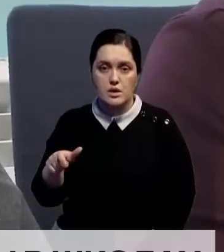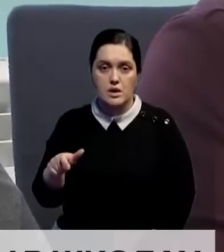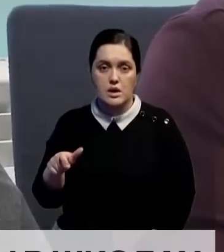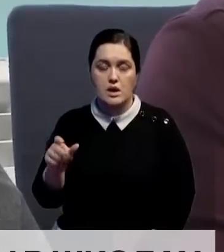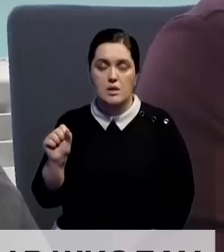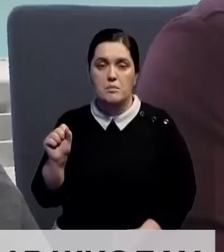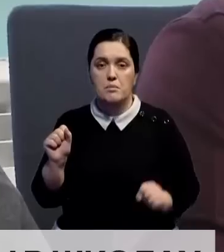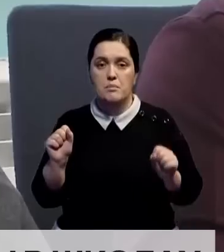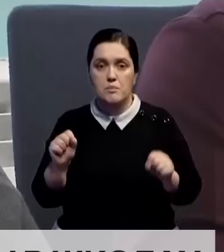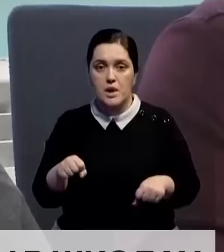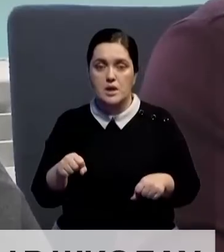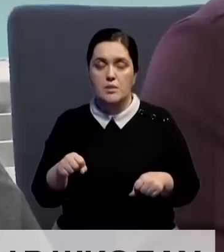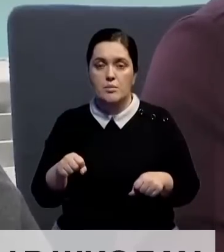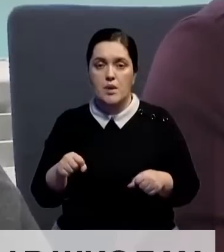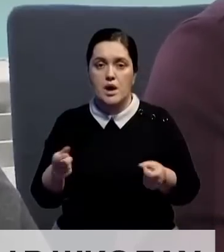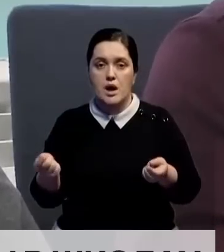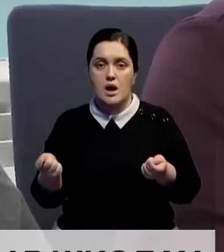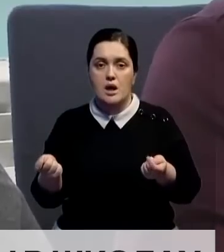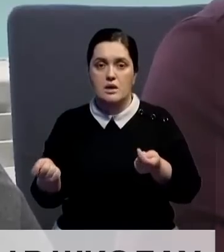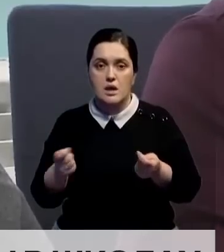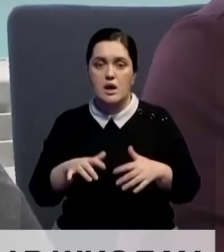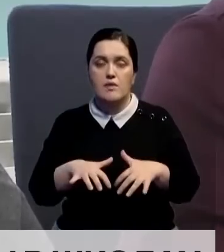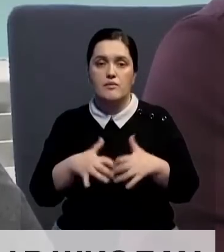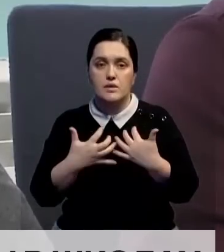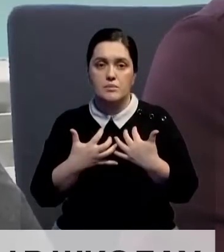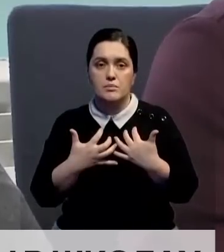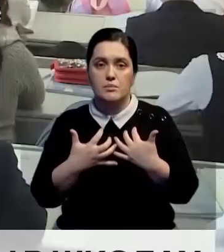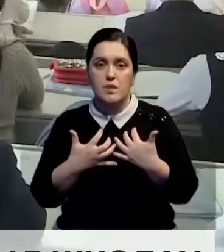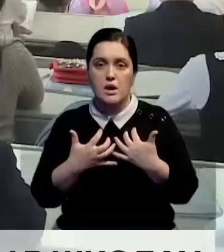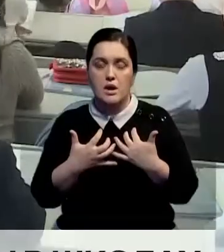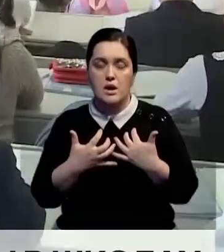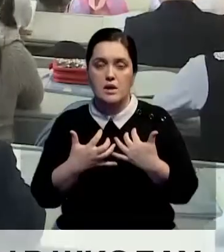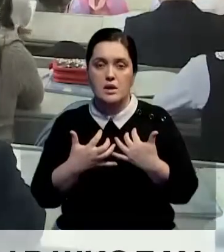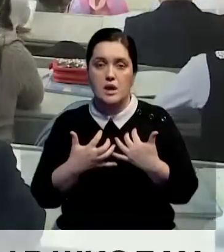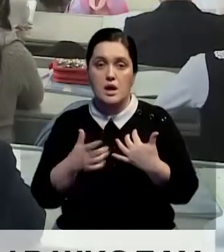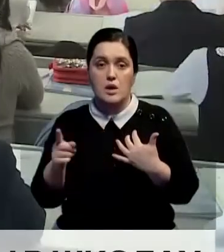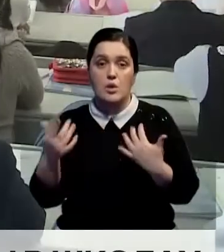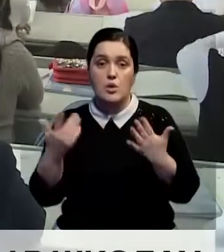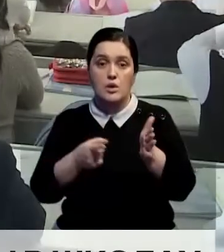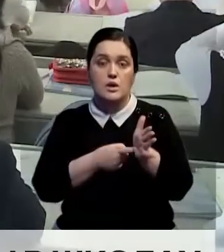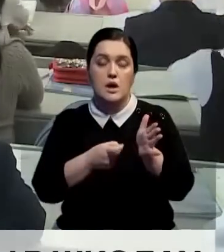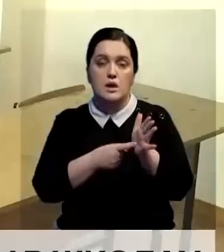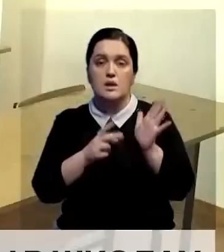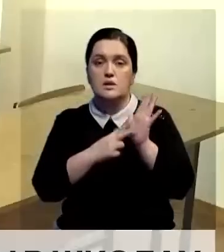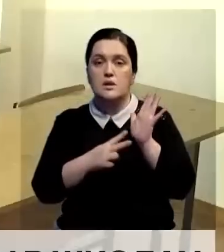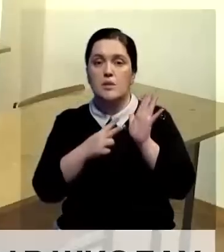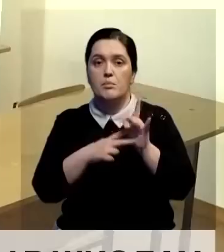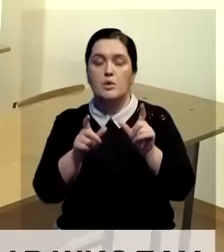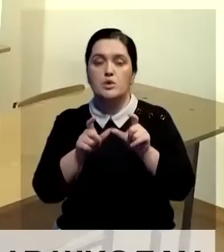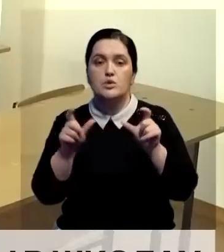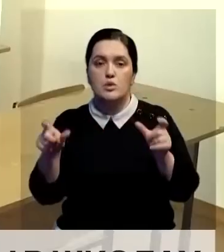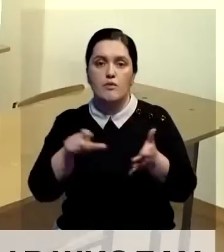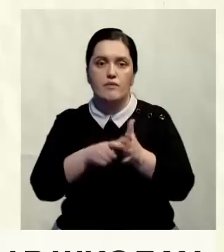бы отрегулировать автоматическую систему и нормально запустить. А это уже Карагандинская 77-я школа. В